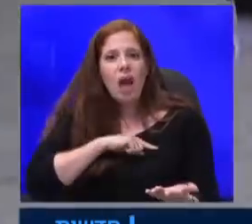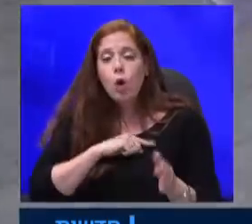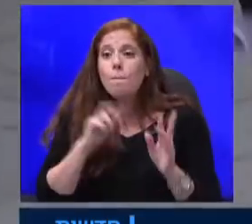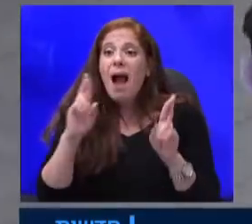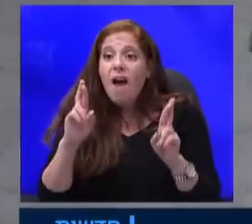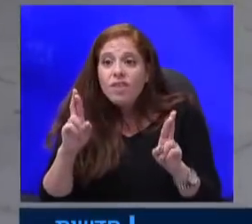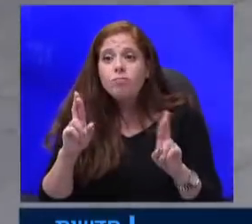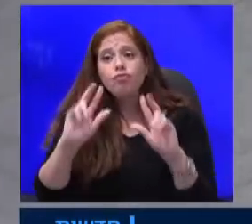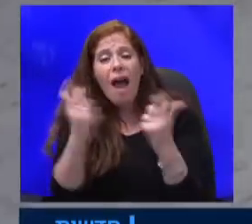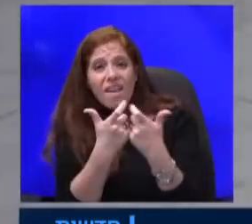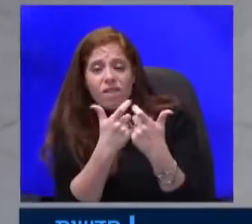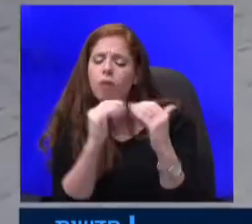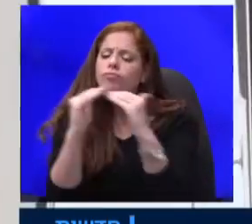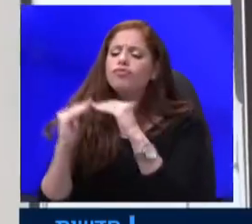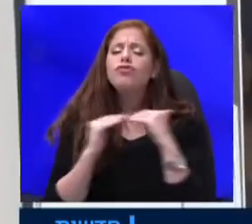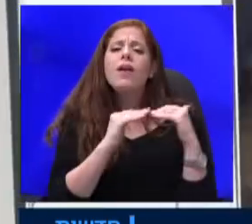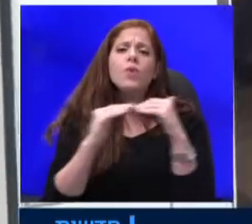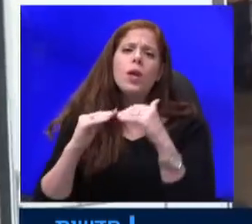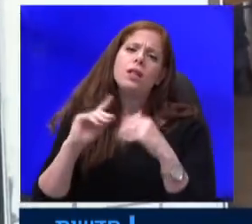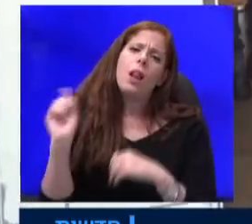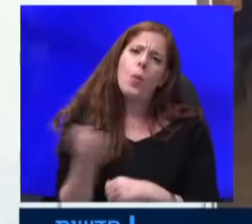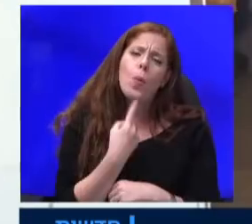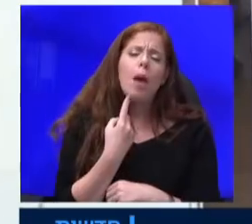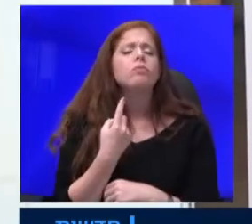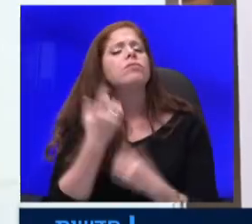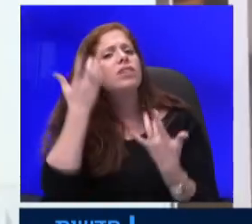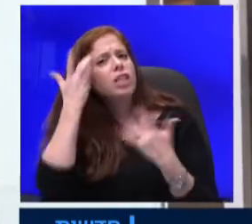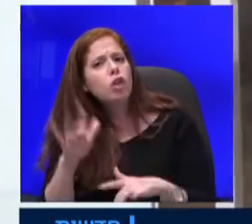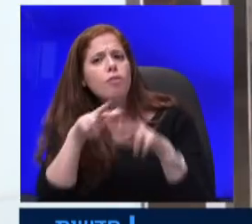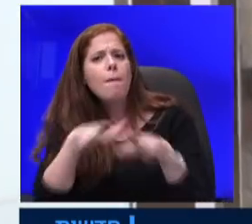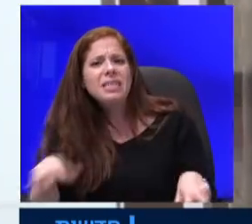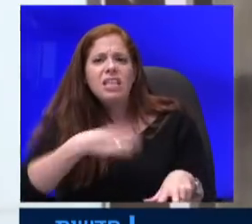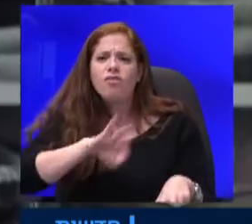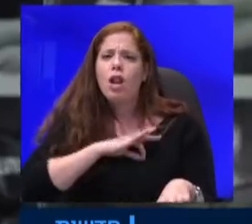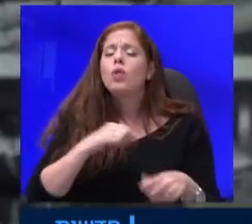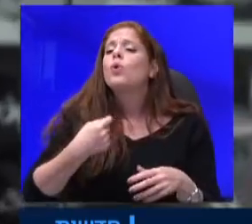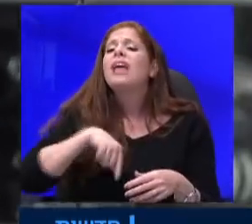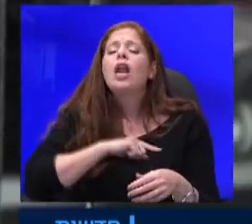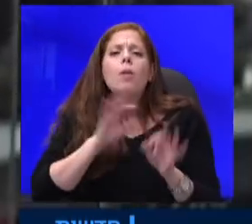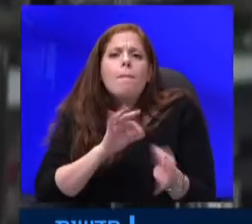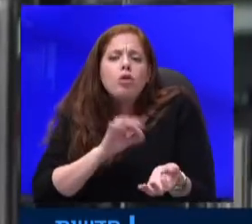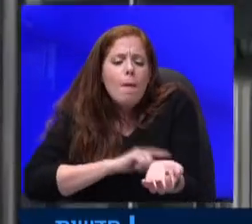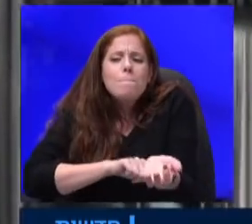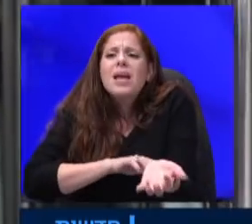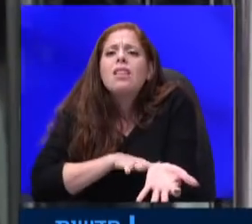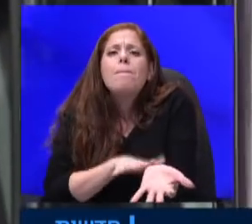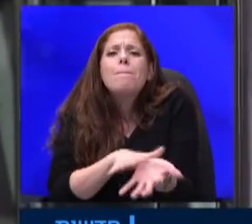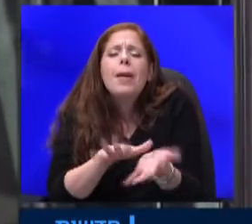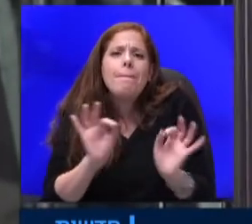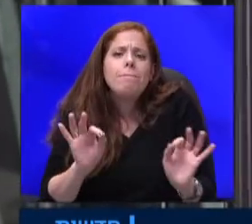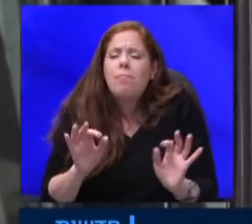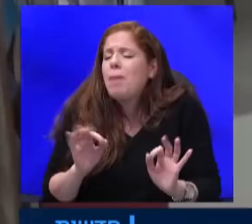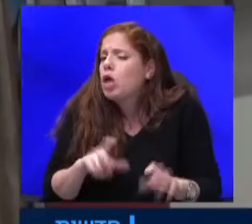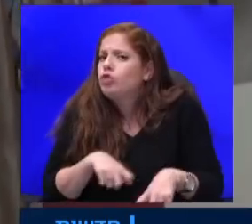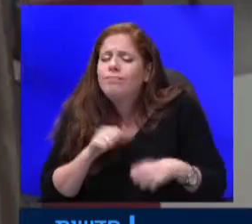בכל המגזרים ותתחשב במצבנו, כי אנחנו מדממים. אבל לא רק בעלי חנויות מרגישים תלויים